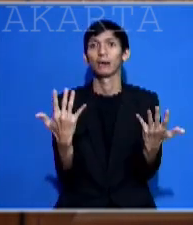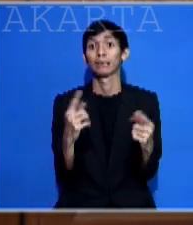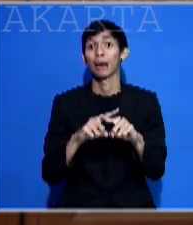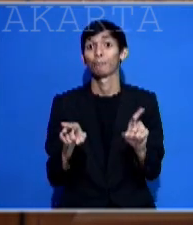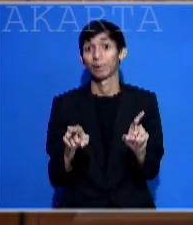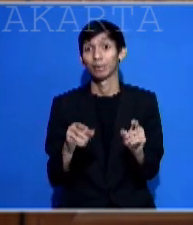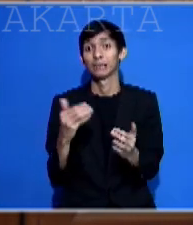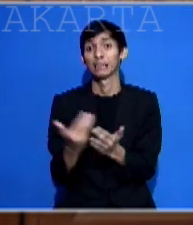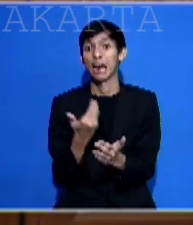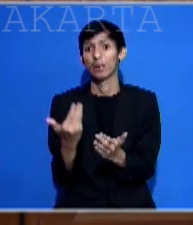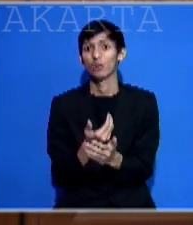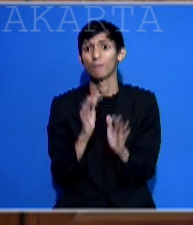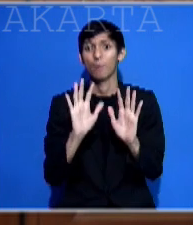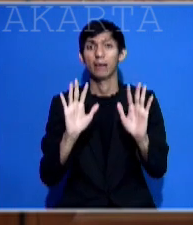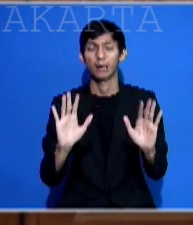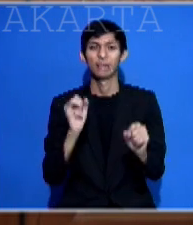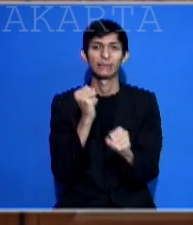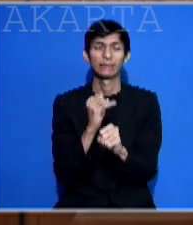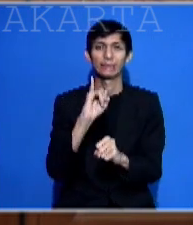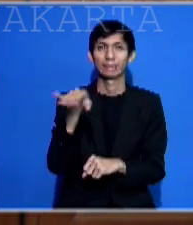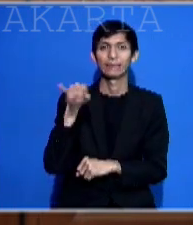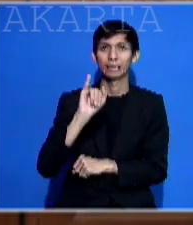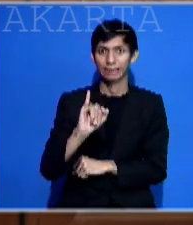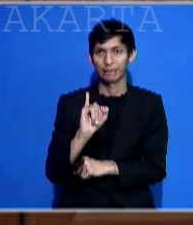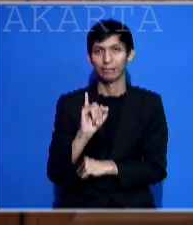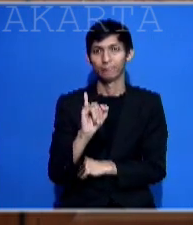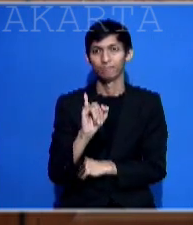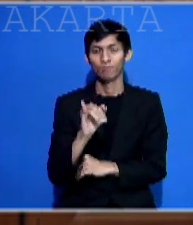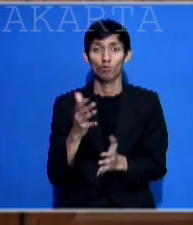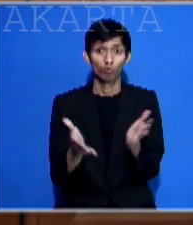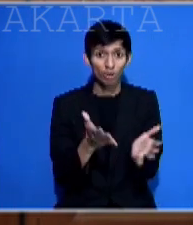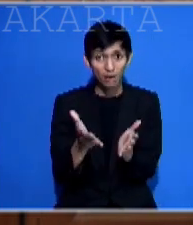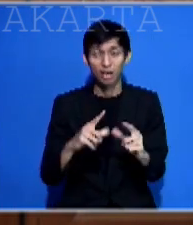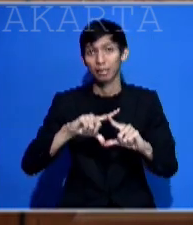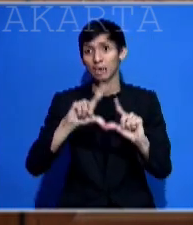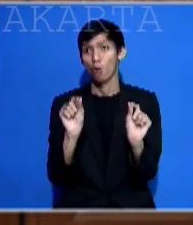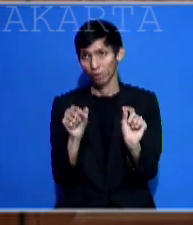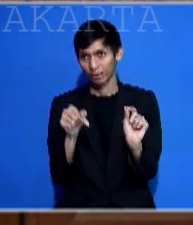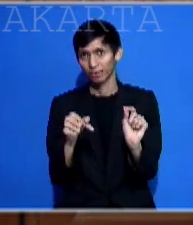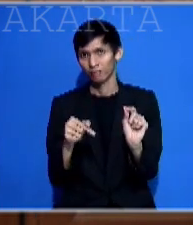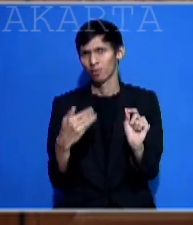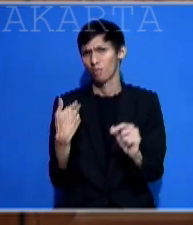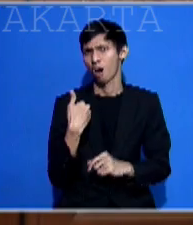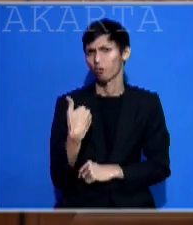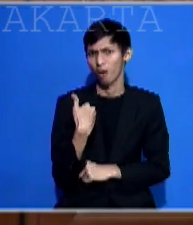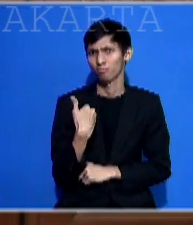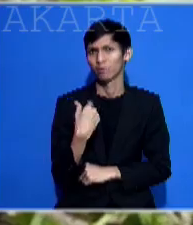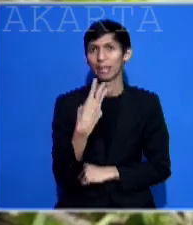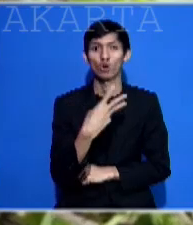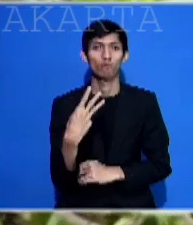mineral. Kejawi gampil ngrimatipun, ron gingseng jawi menika ugi gadhah bobot ekonomi inggil.